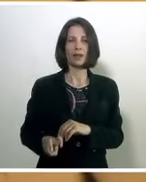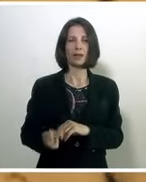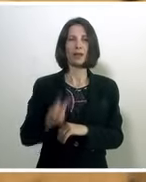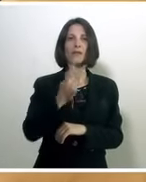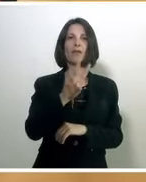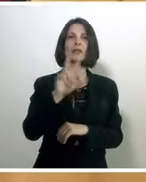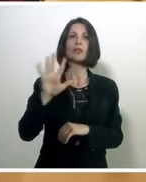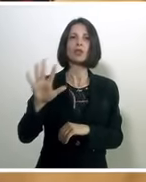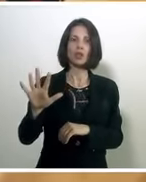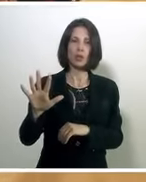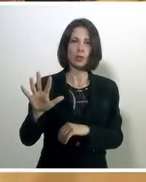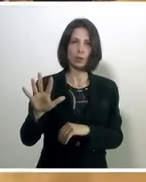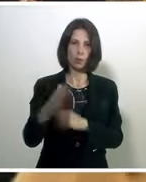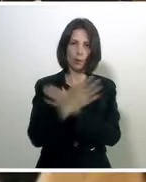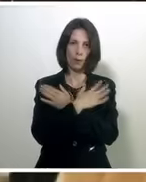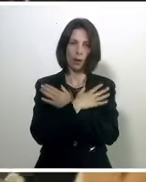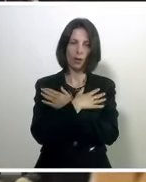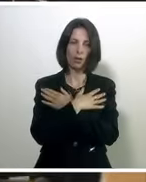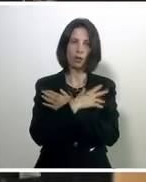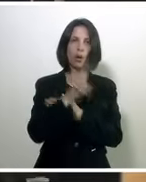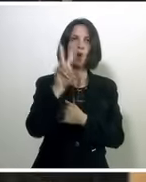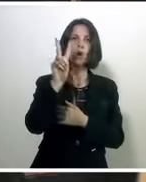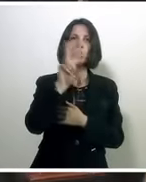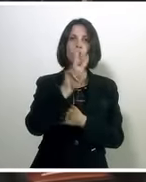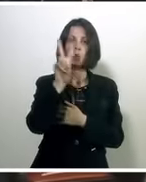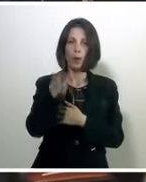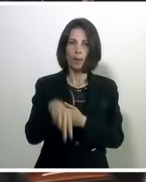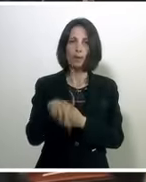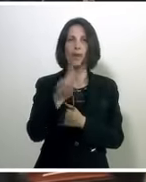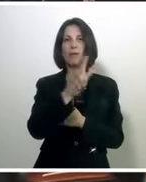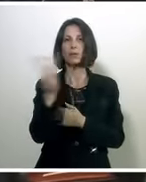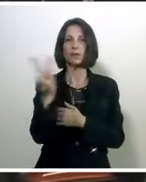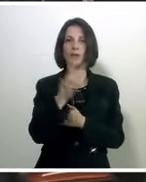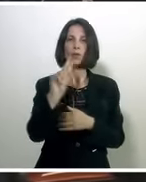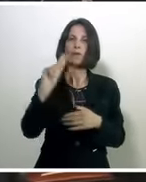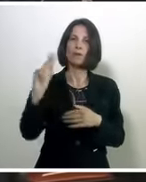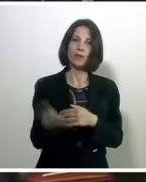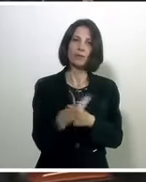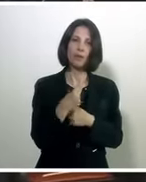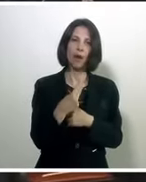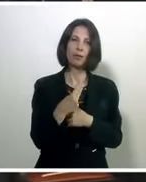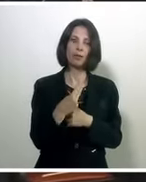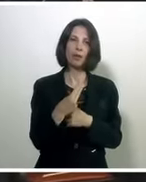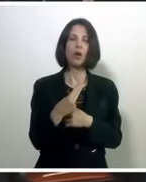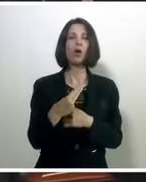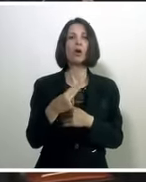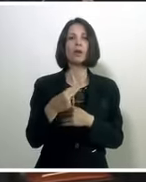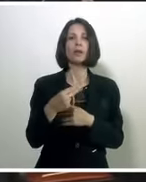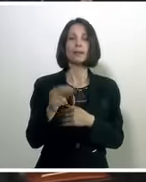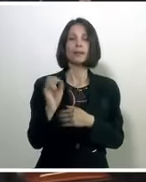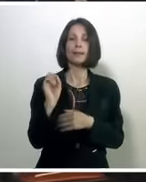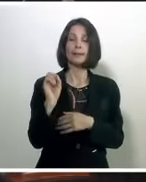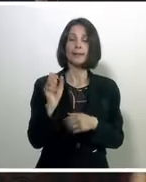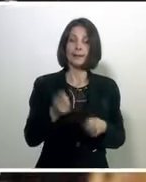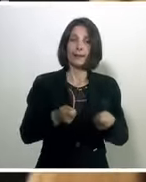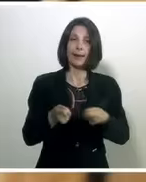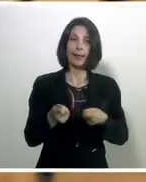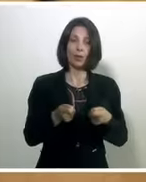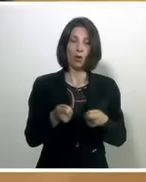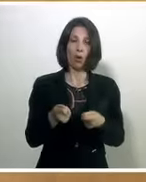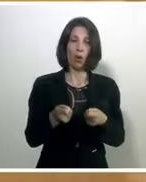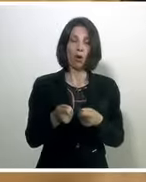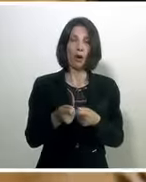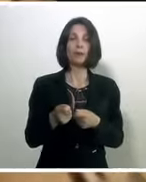2022 firmato dal direttore del dipartimento di giurisprudenza il professor comenale pinto e il